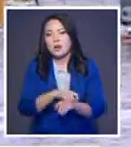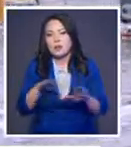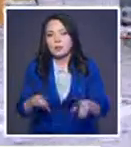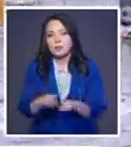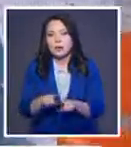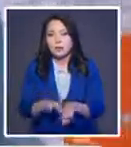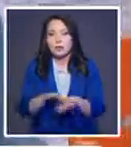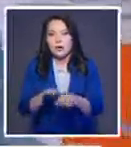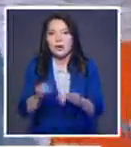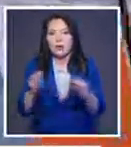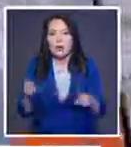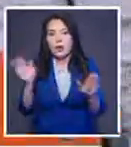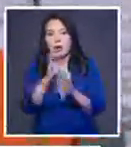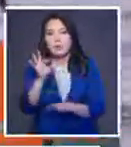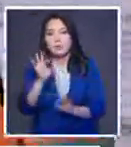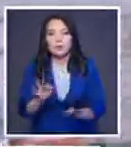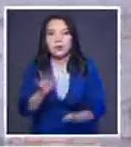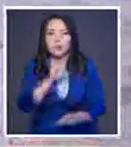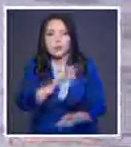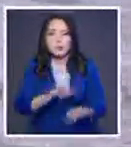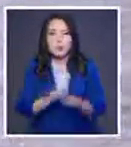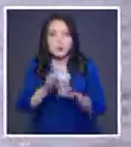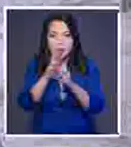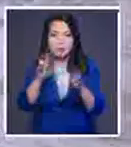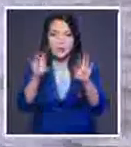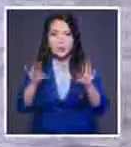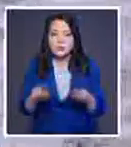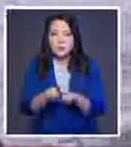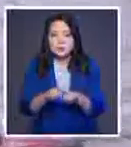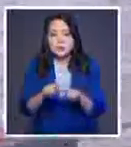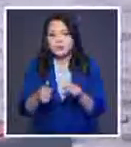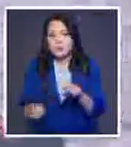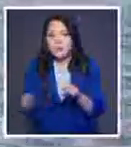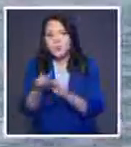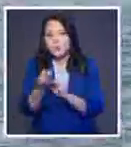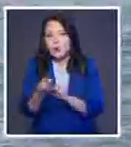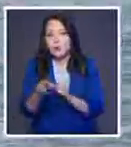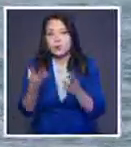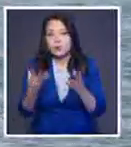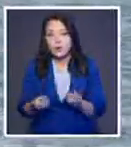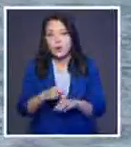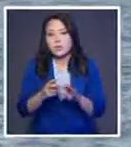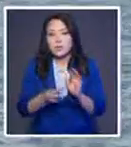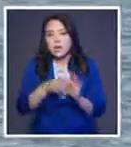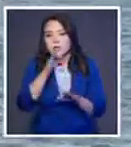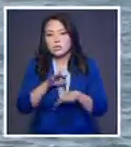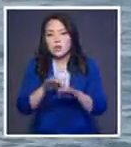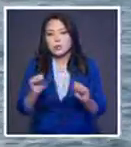артқа тастайды. Және де ауа райы қолайлы болса, олар Бразилия жағалауына 12 күн 17 сағатта жетуі мүмкін.